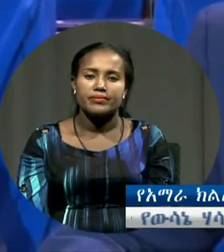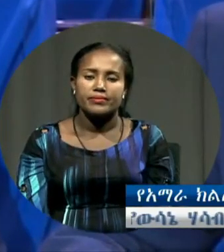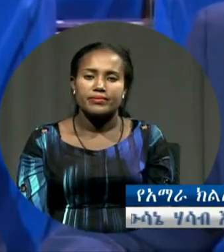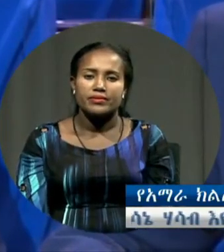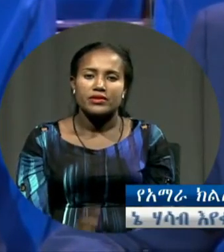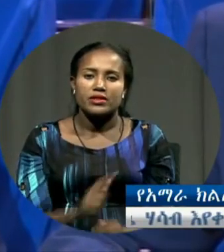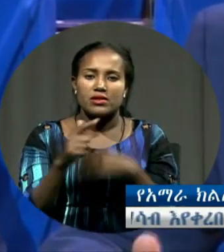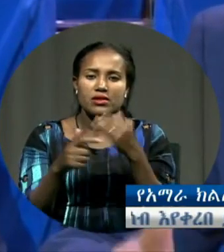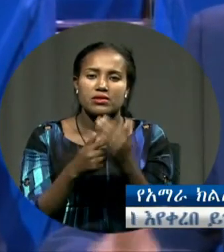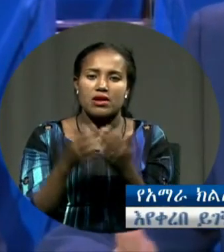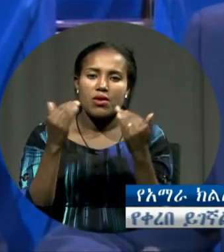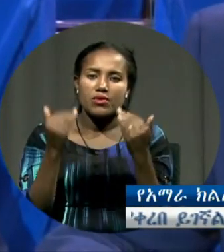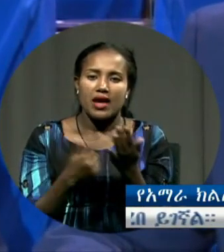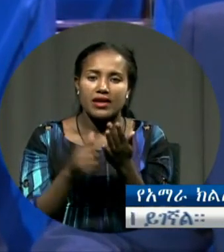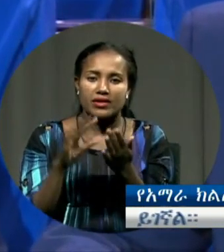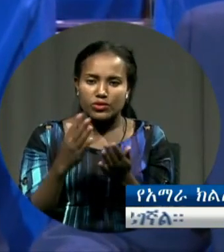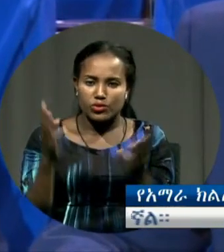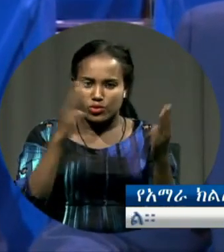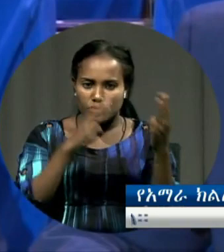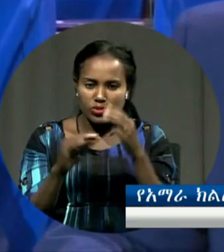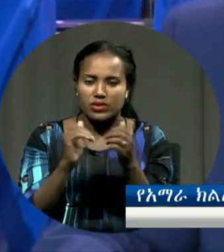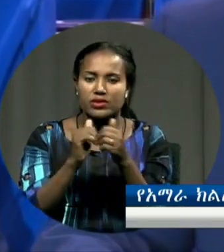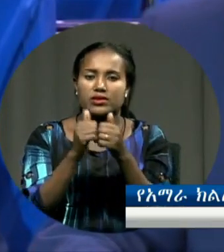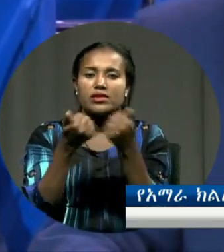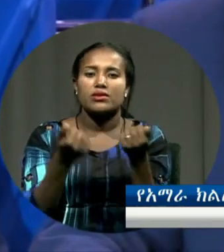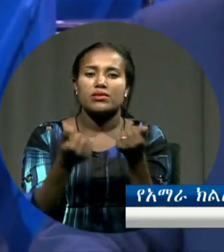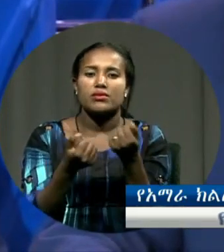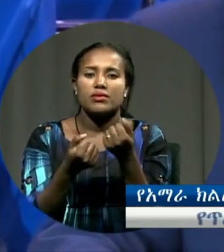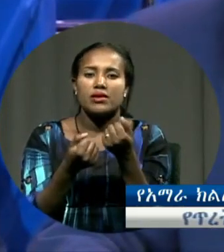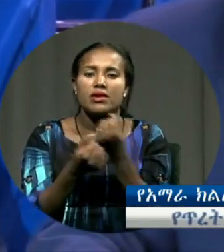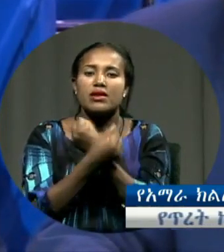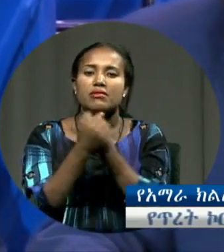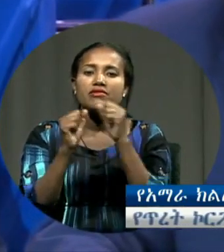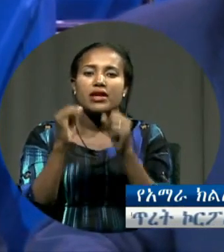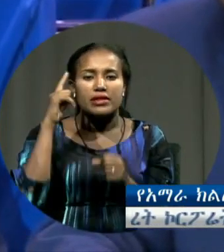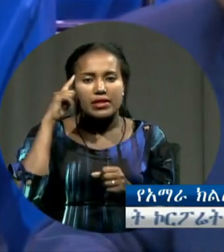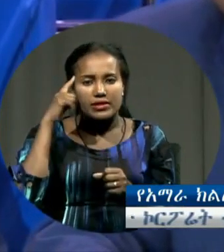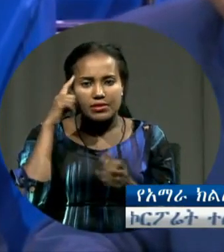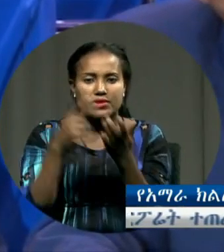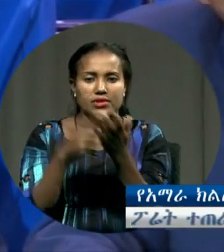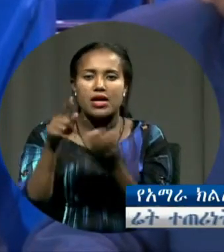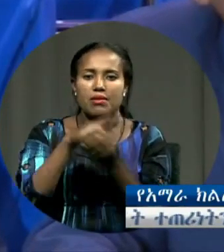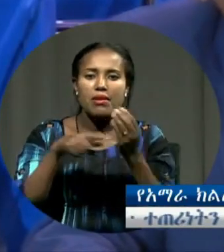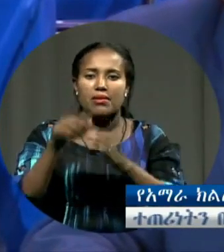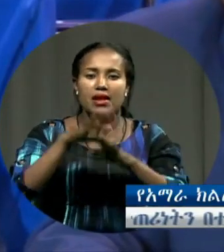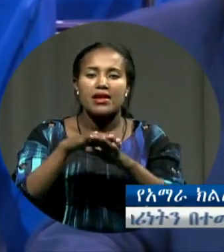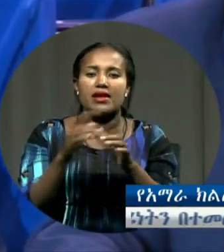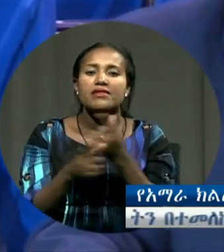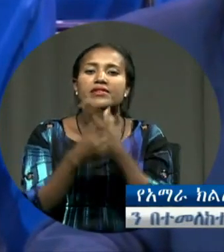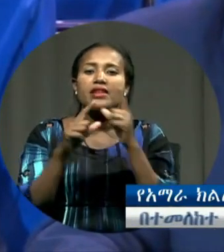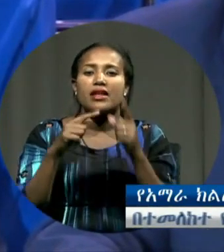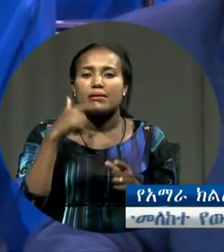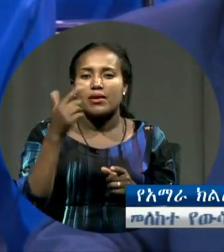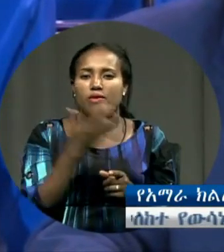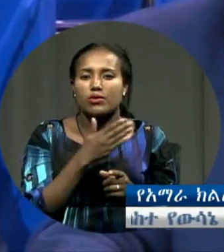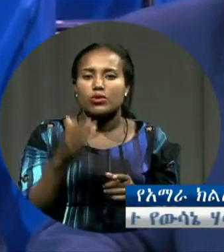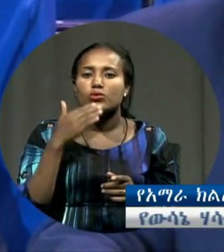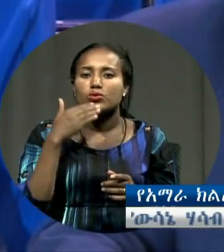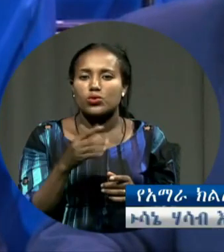አይቻልም። ስለዚህ አሁን እንደዛ አይነት ችግሮች እንዴት ነው ለመፍታት የታሰበው? እዛ አካባቢ ላይ እንፈታለን የተባለው ነገር ጥሩ